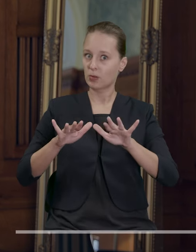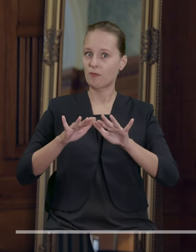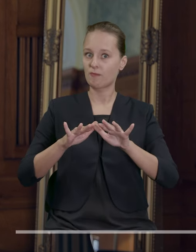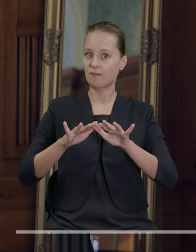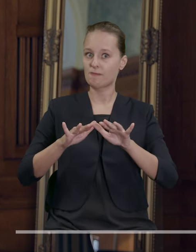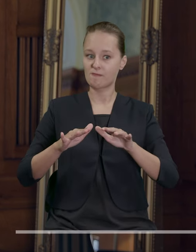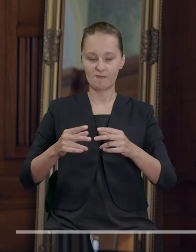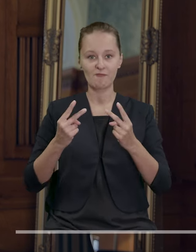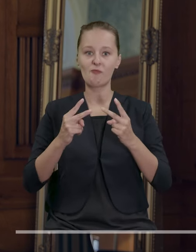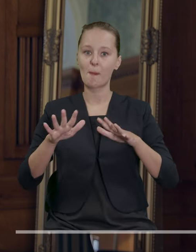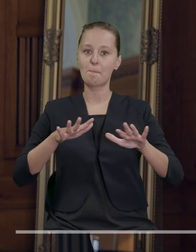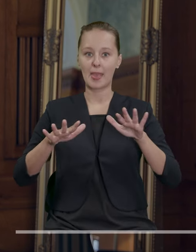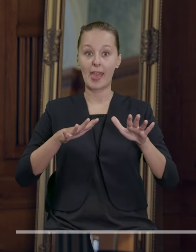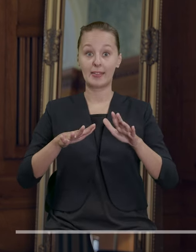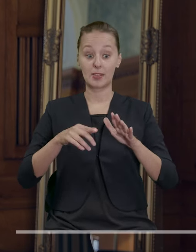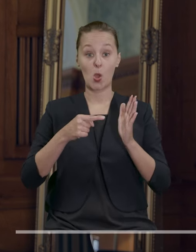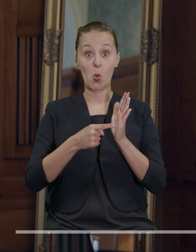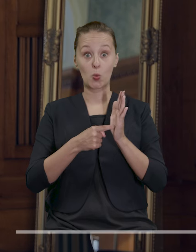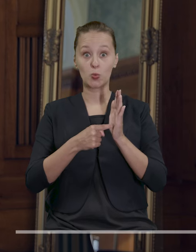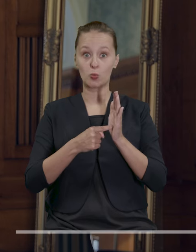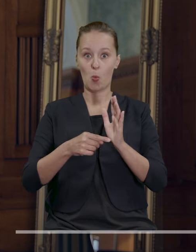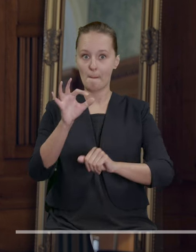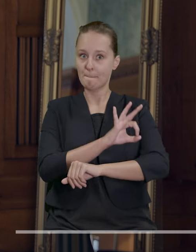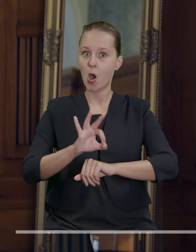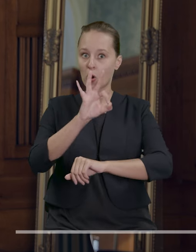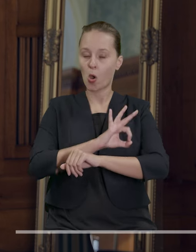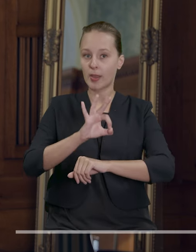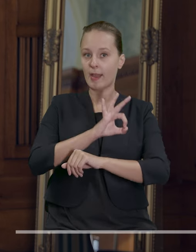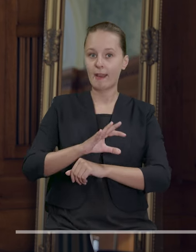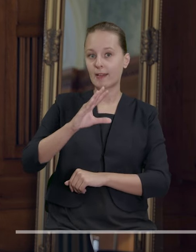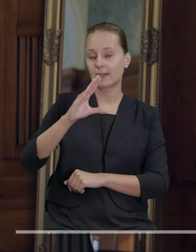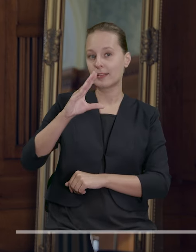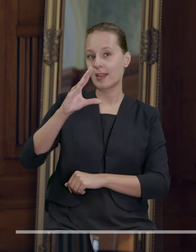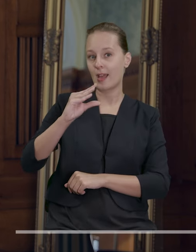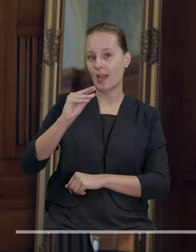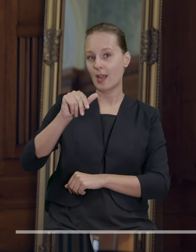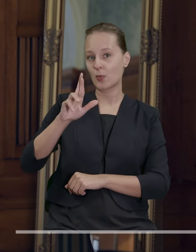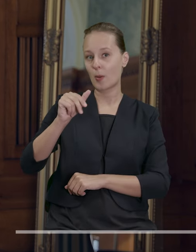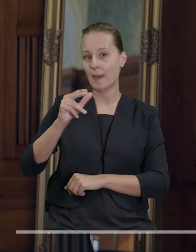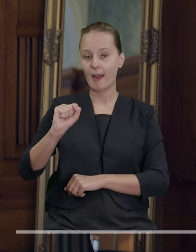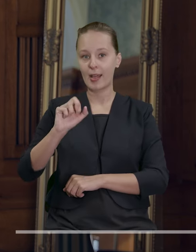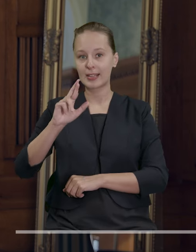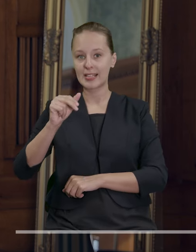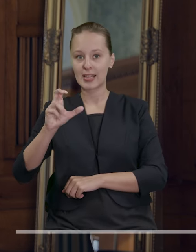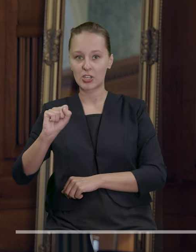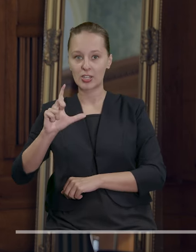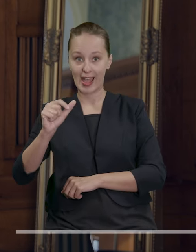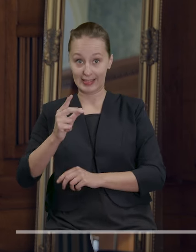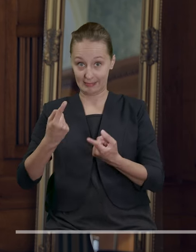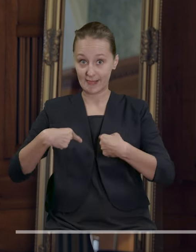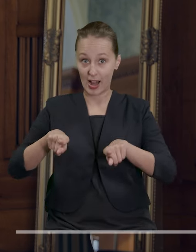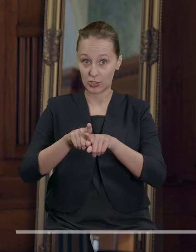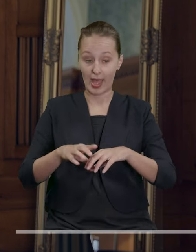prestiżowym miejscem, gdzie realizowany jest prestiżowy projekt European Research Council.